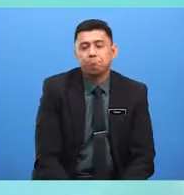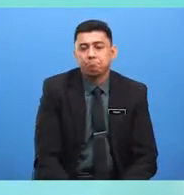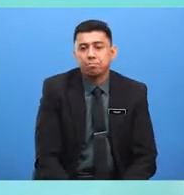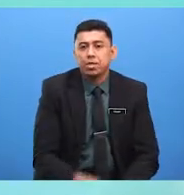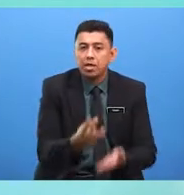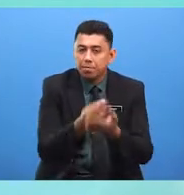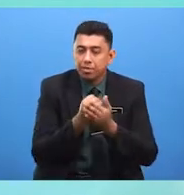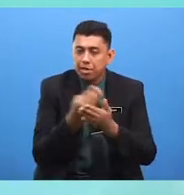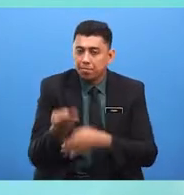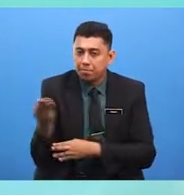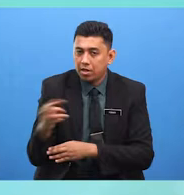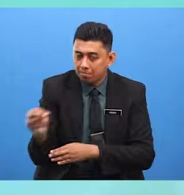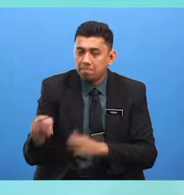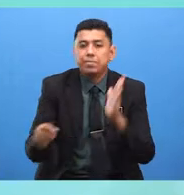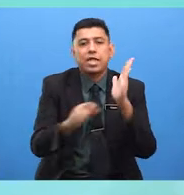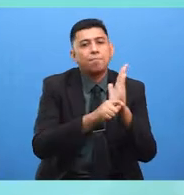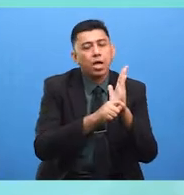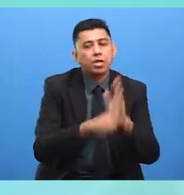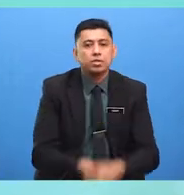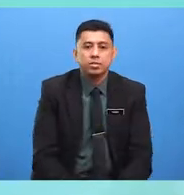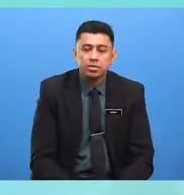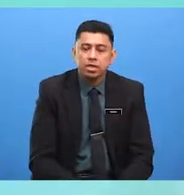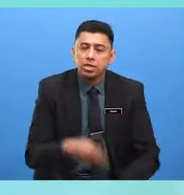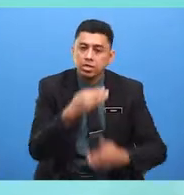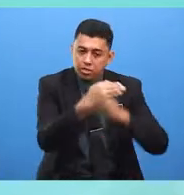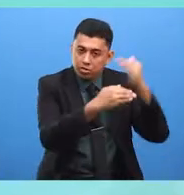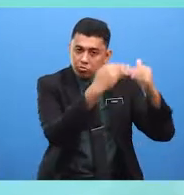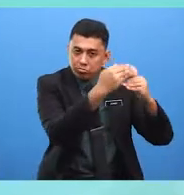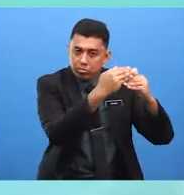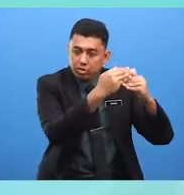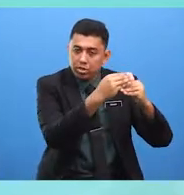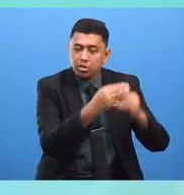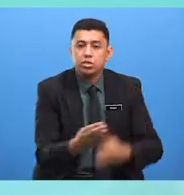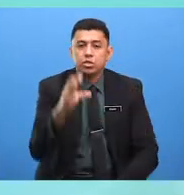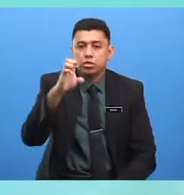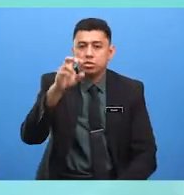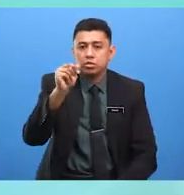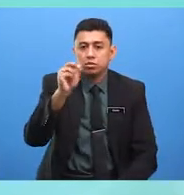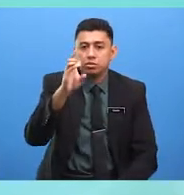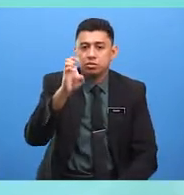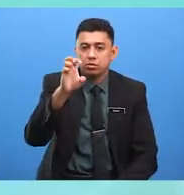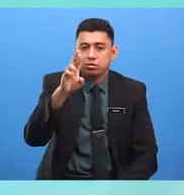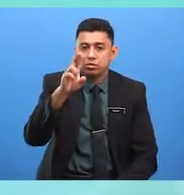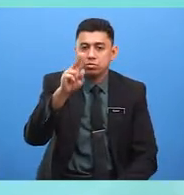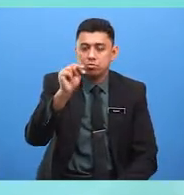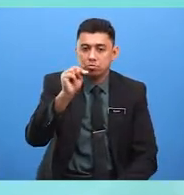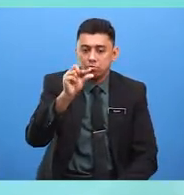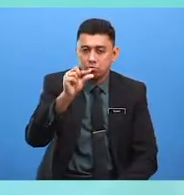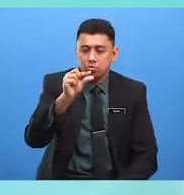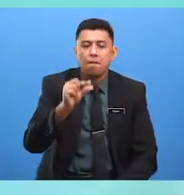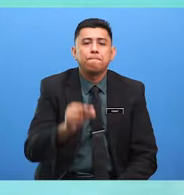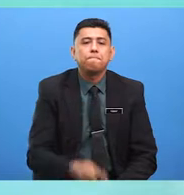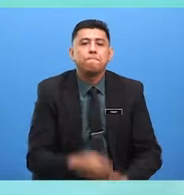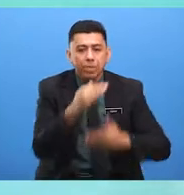permintaan barangan akan bertambah tingkat harga cenderung meningkat seterusnya